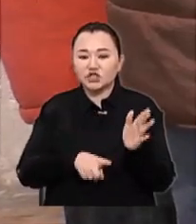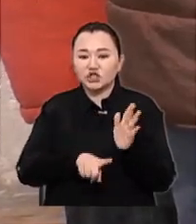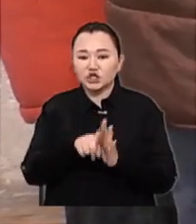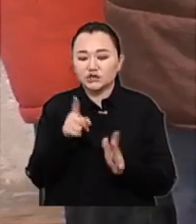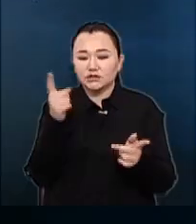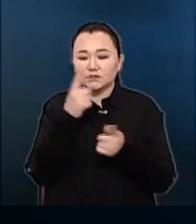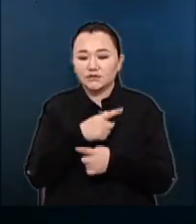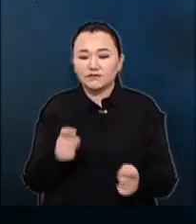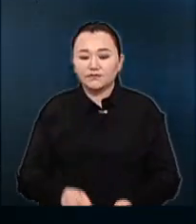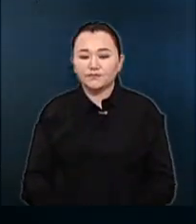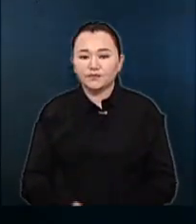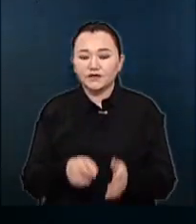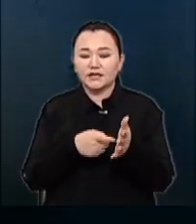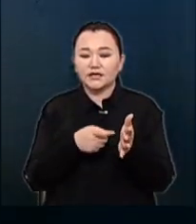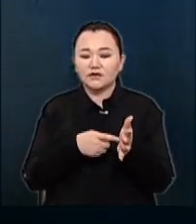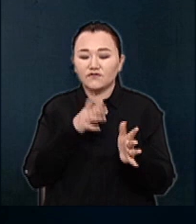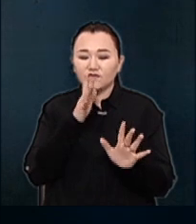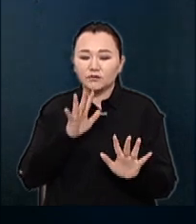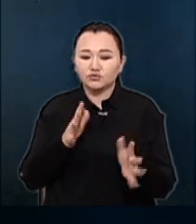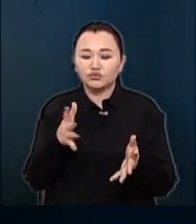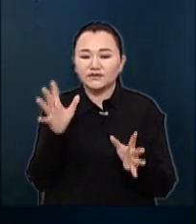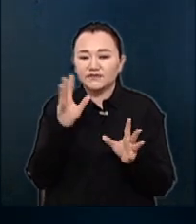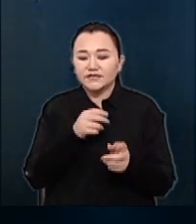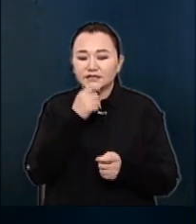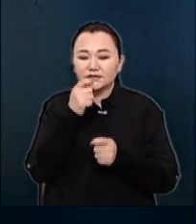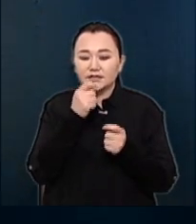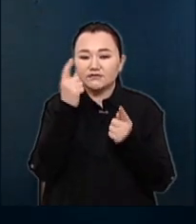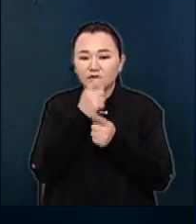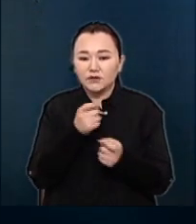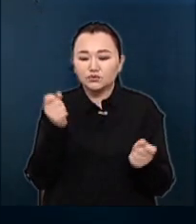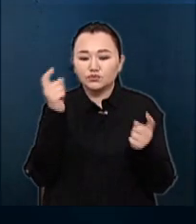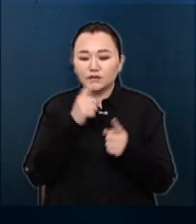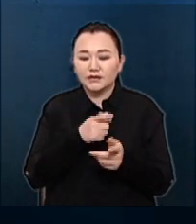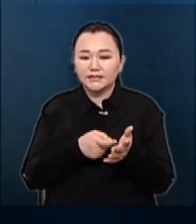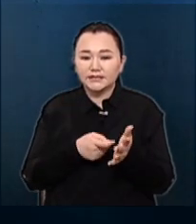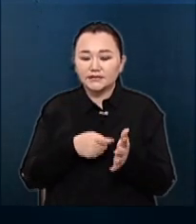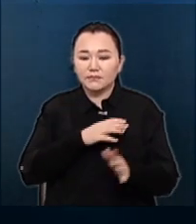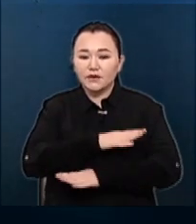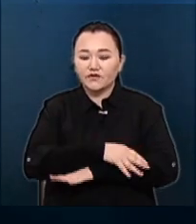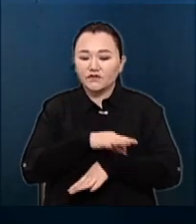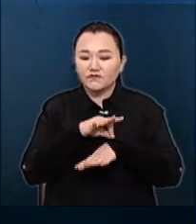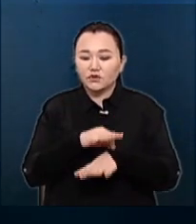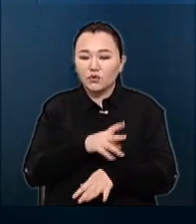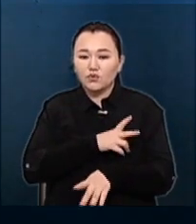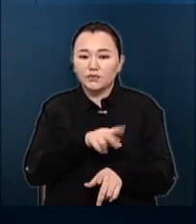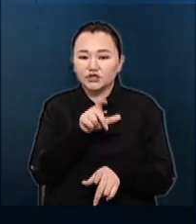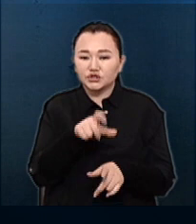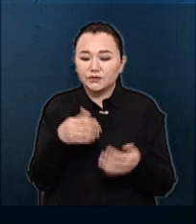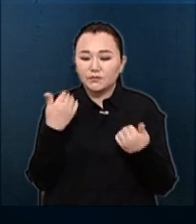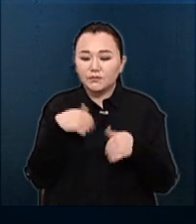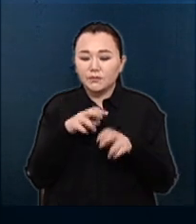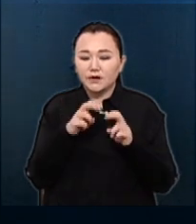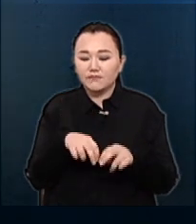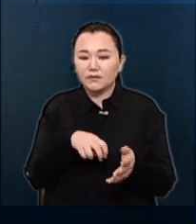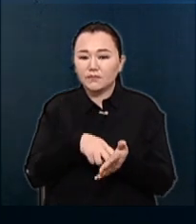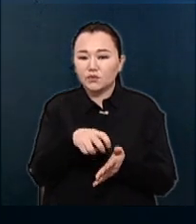хабарлады. Тергеу барысында болған оқиғаның барлық мән-жайлары анықталып, тергеу әрекеттері жүргізіліп жатыр. Мәйітті тексеру хаттамасында